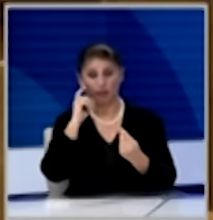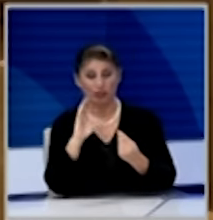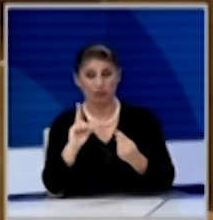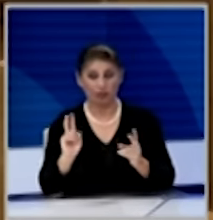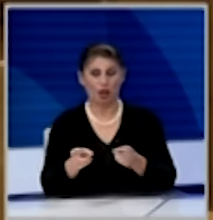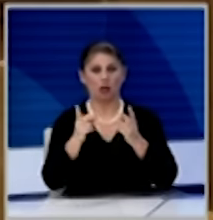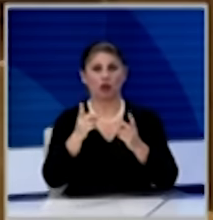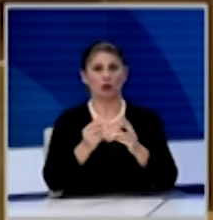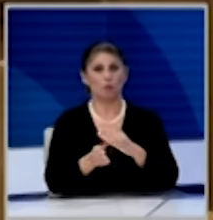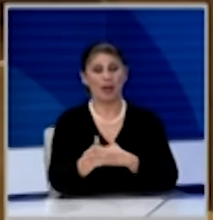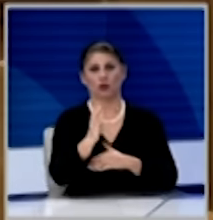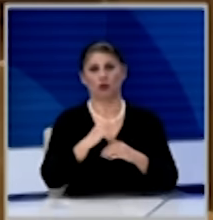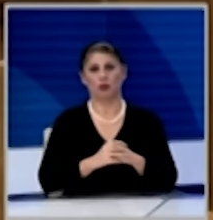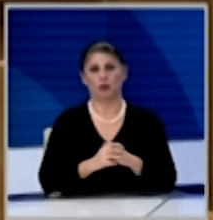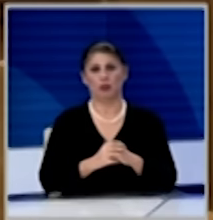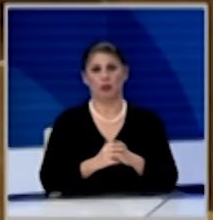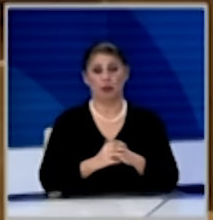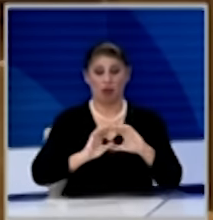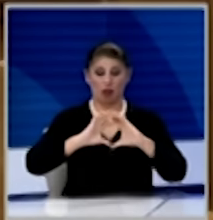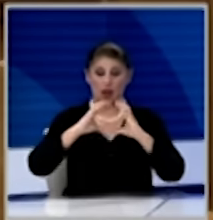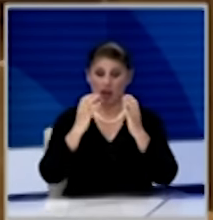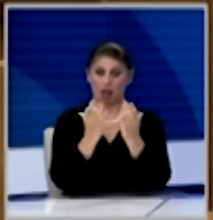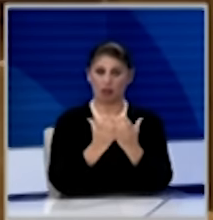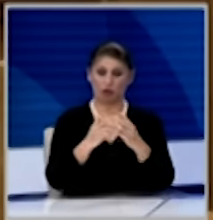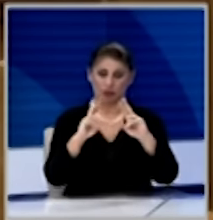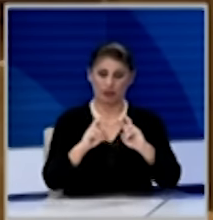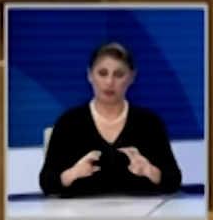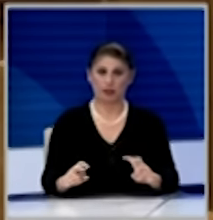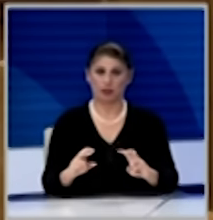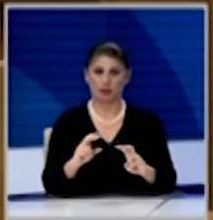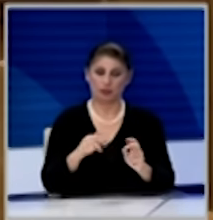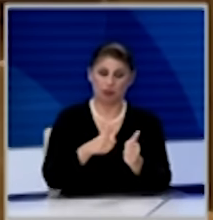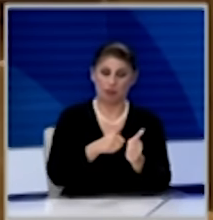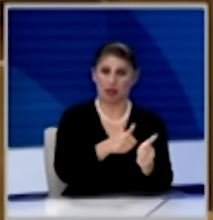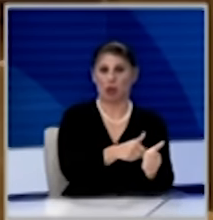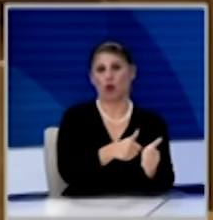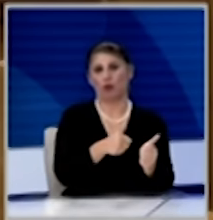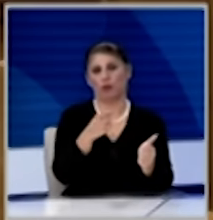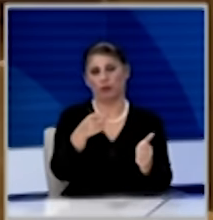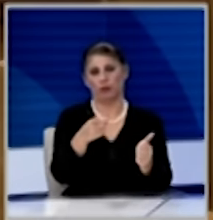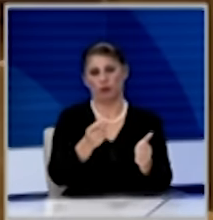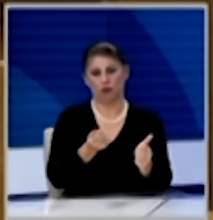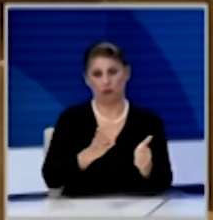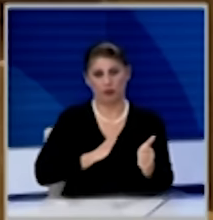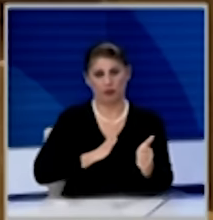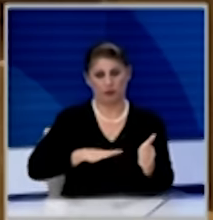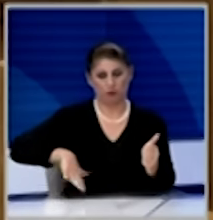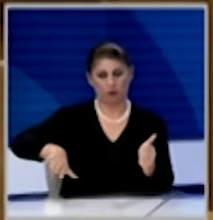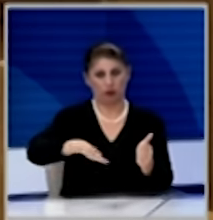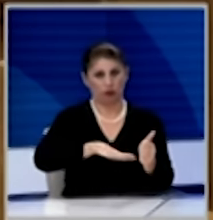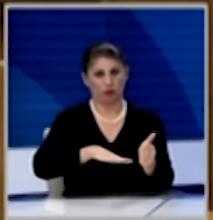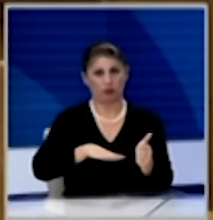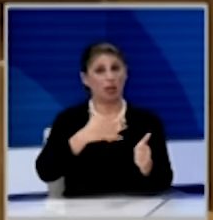μέσων σχέδιο καθολικής εξέτασης και παρακολούθησης του πληθυσμού της περιοχής